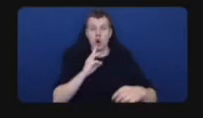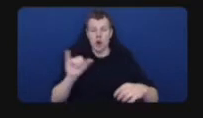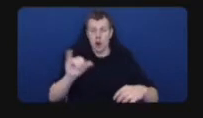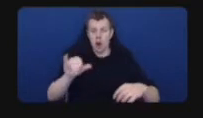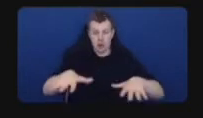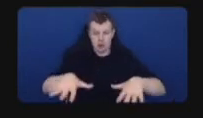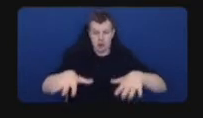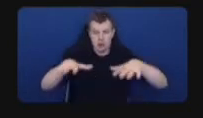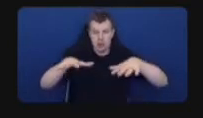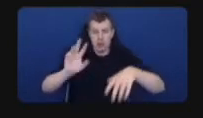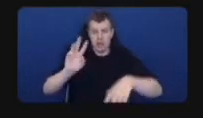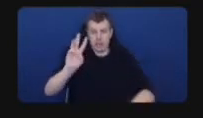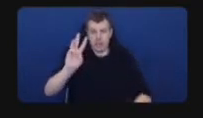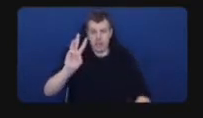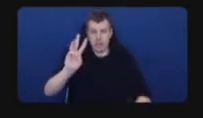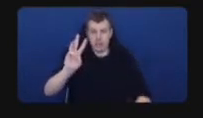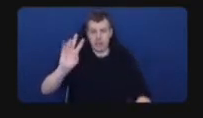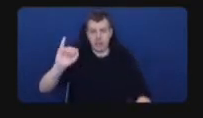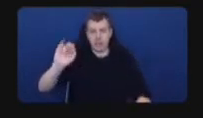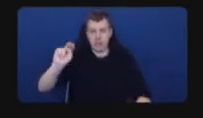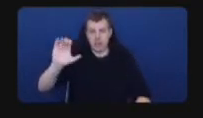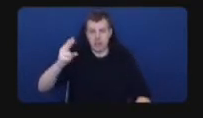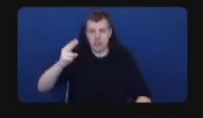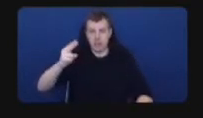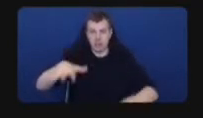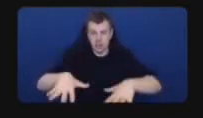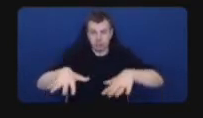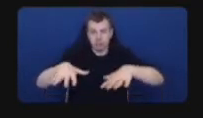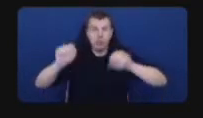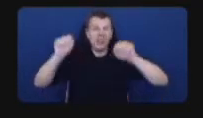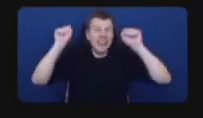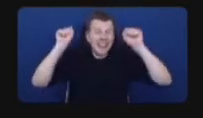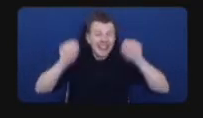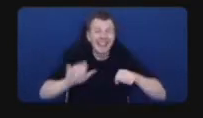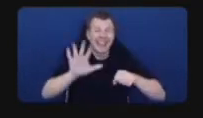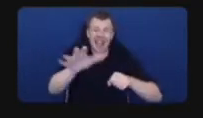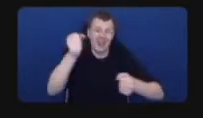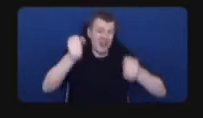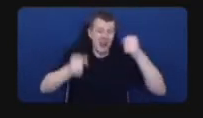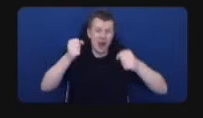因为这洪水他们很容易把你的车子给冲走的，